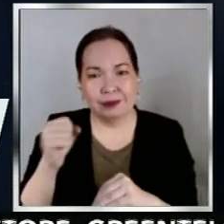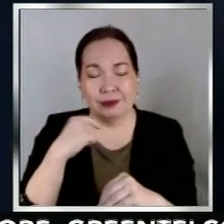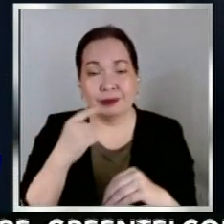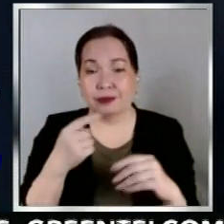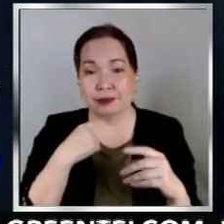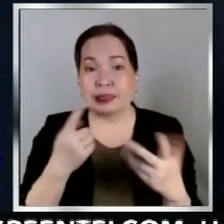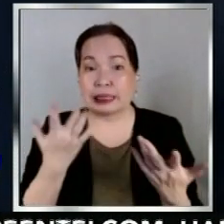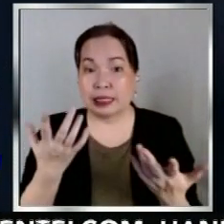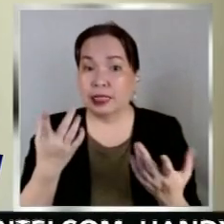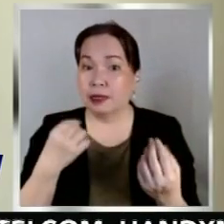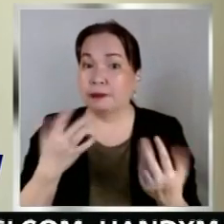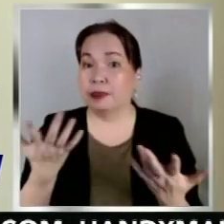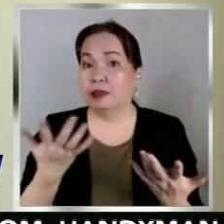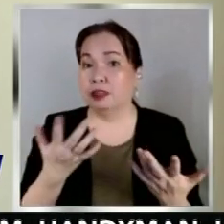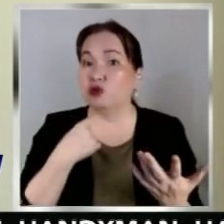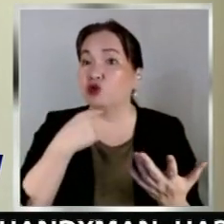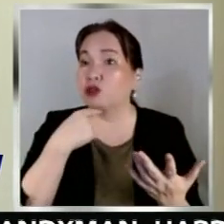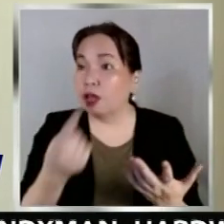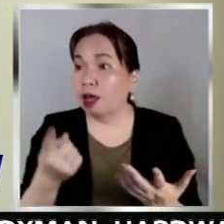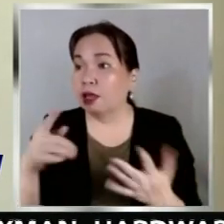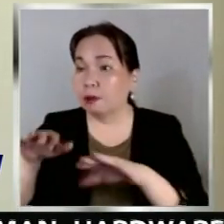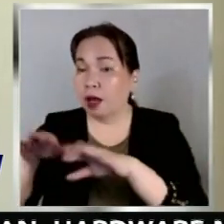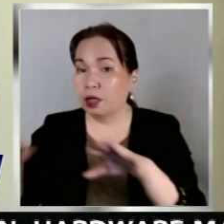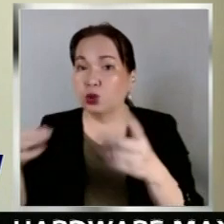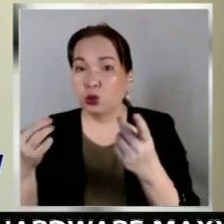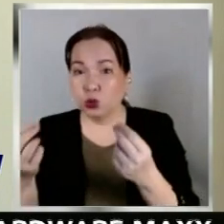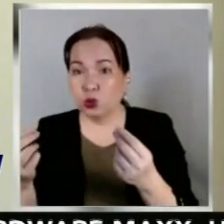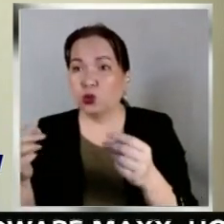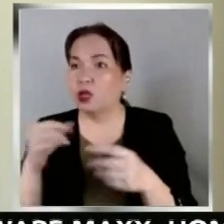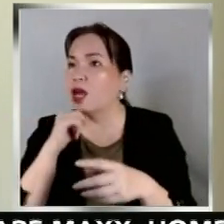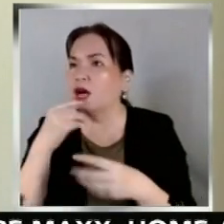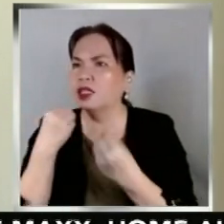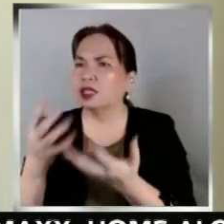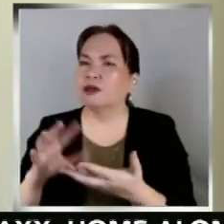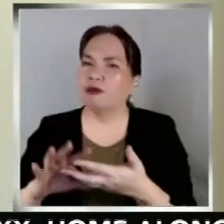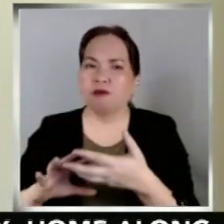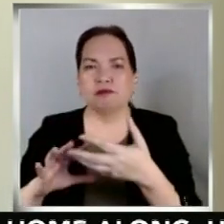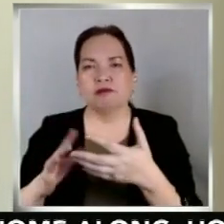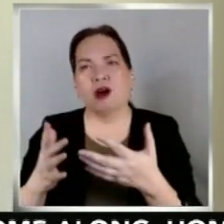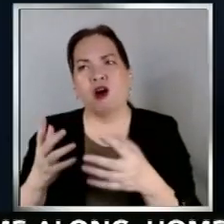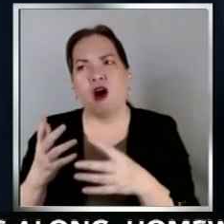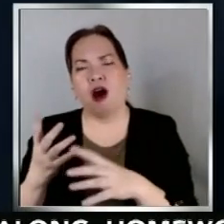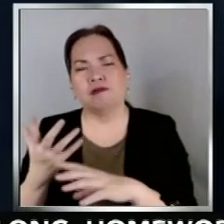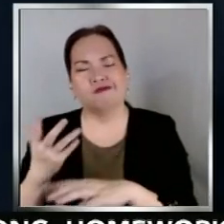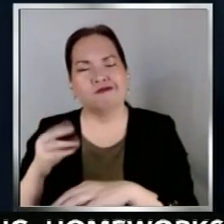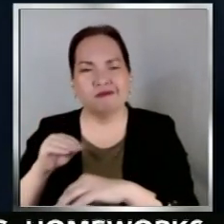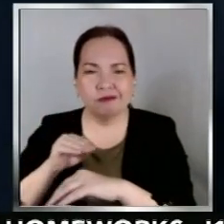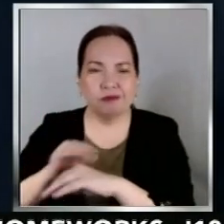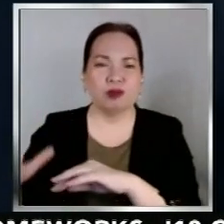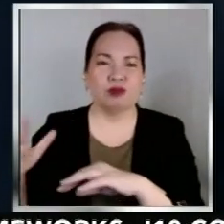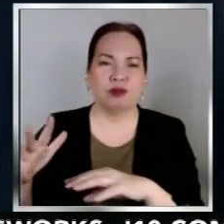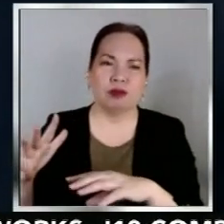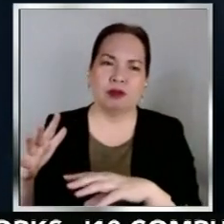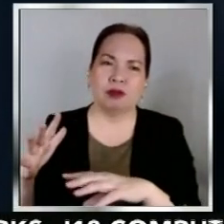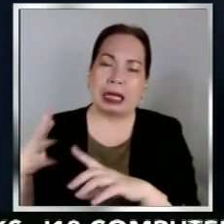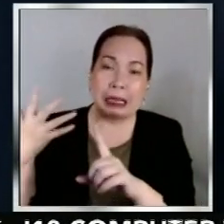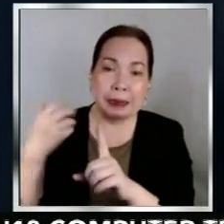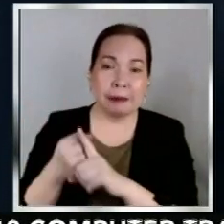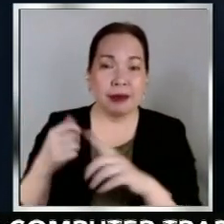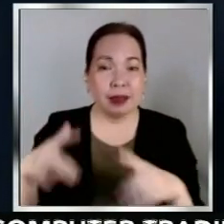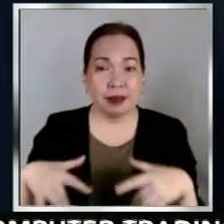kanilang trabaho, hindi magdudulot ng pinsala sa mga kabata. Hindi rin na ito malalagay sa panganib ang